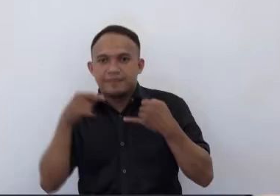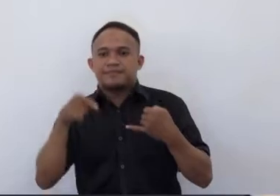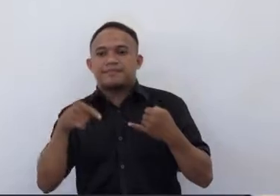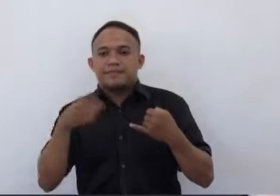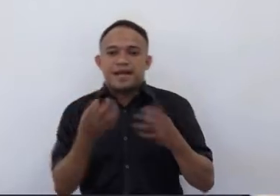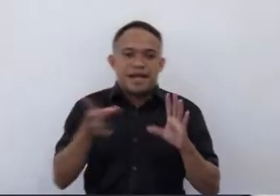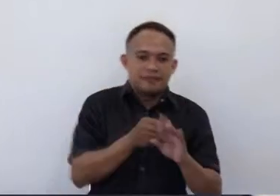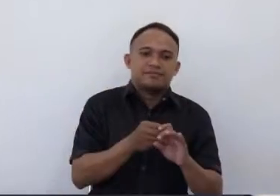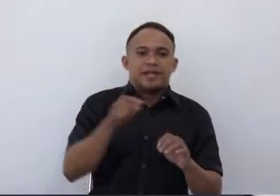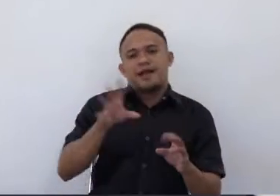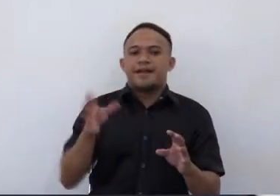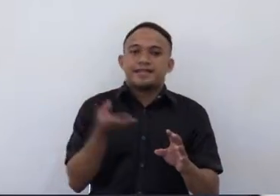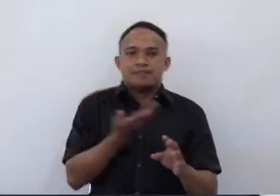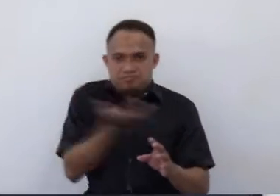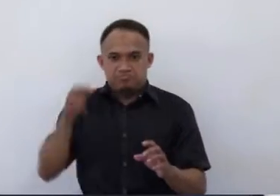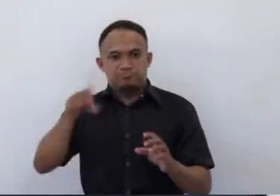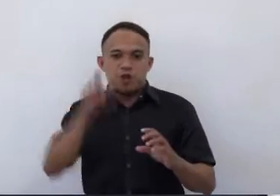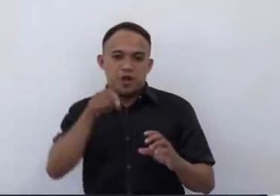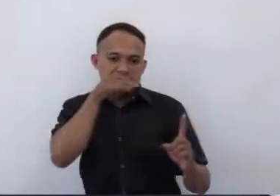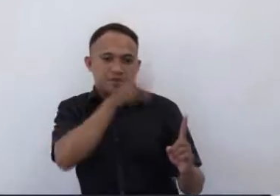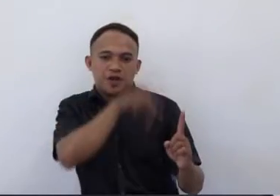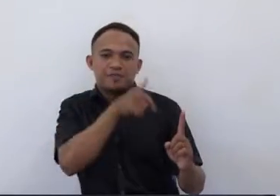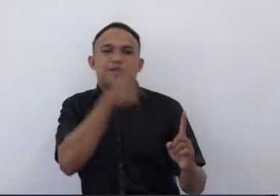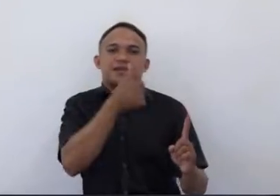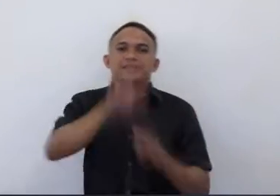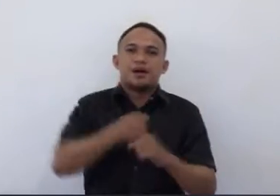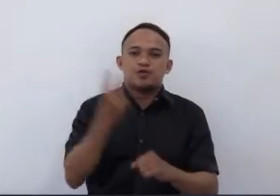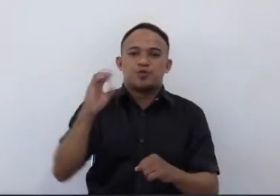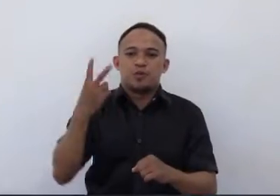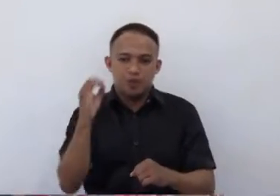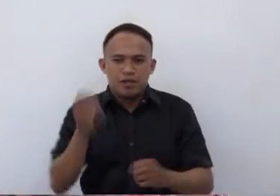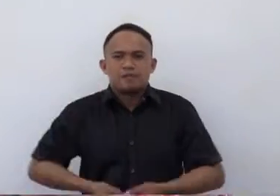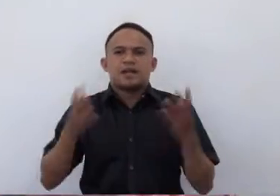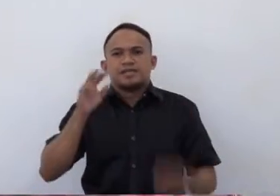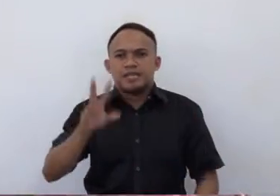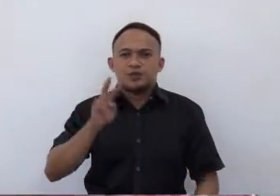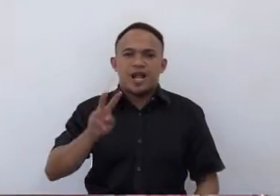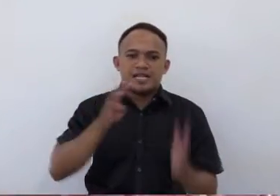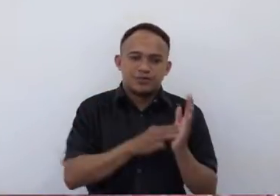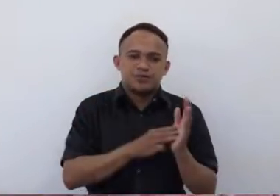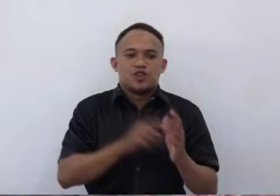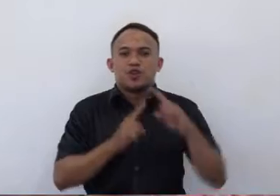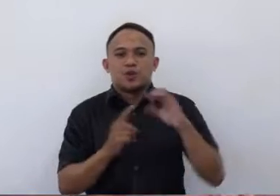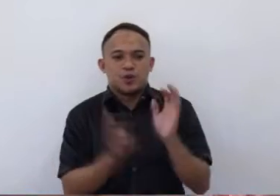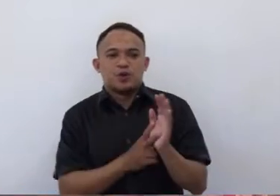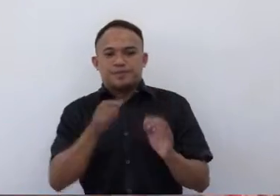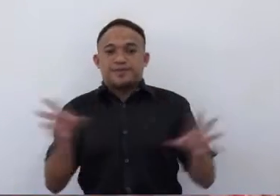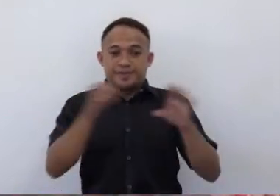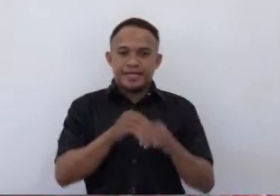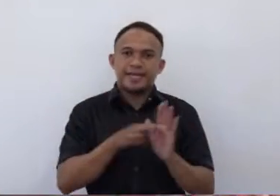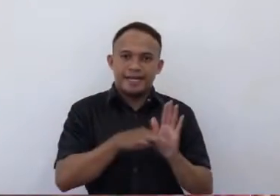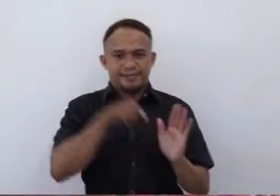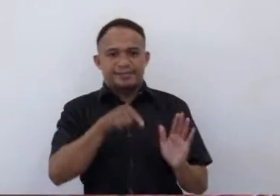BIMTEK sertifikasi benih yang diikuti oleh 25 peserta tersebut bertujuan untuk menjamin